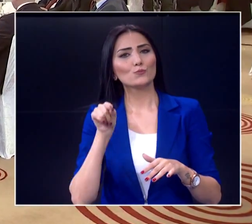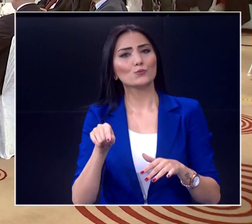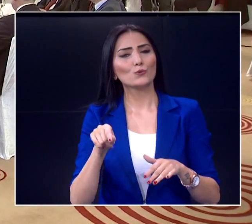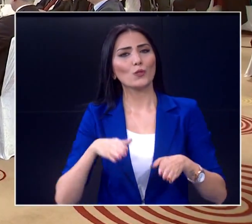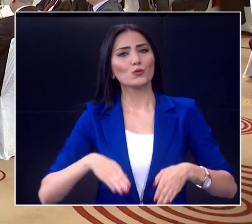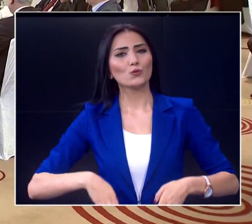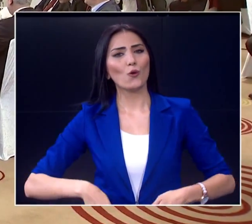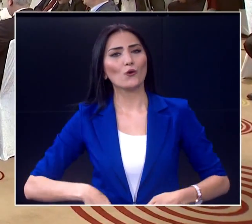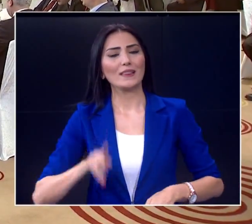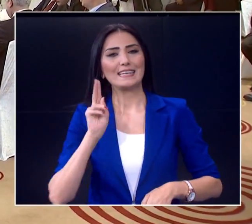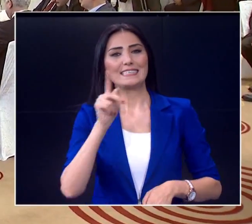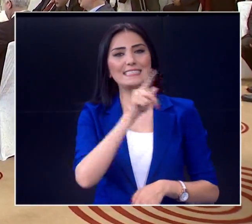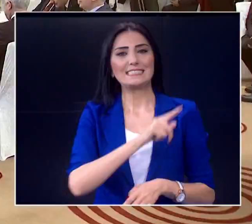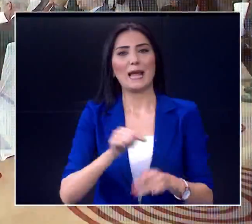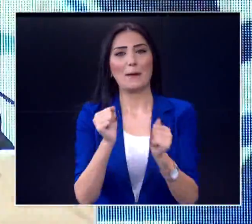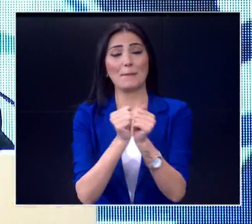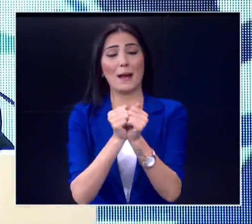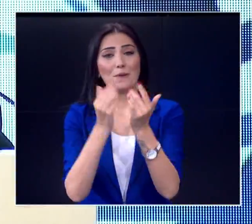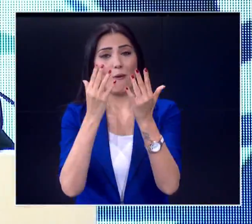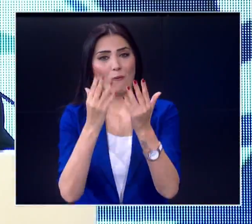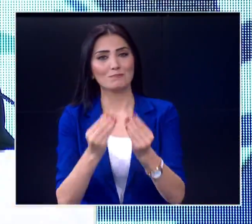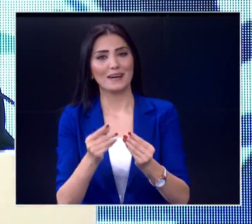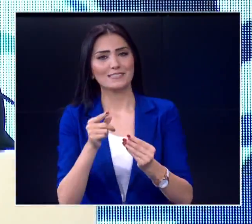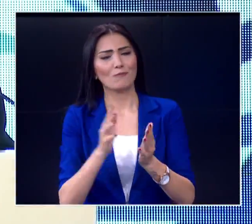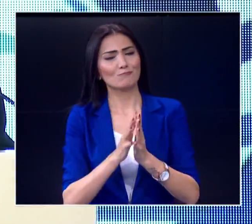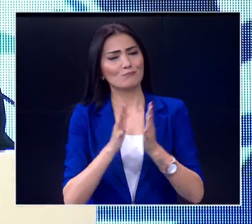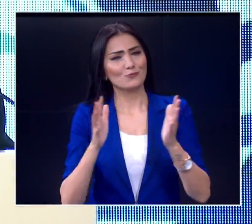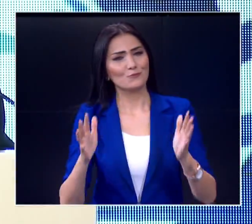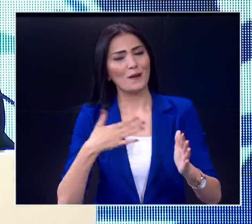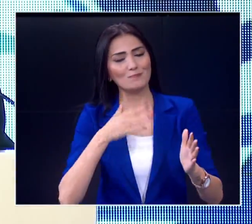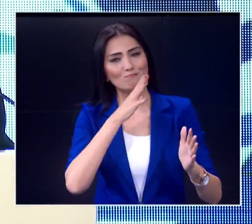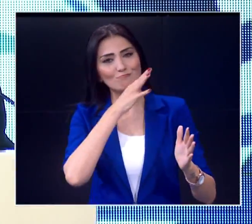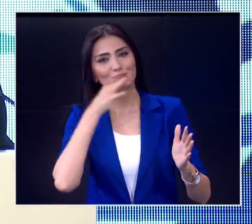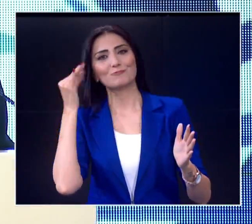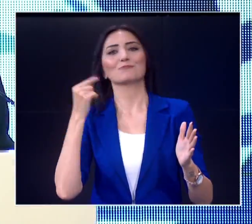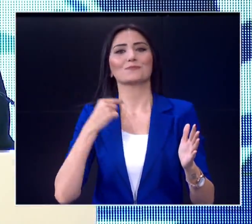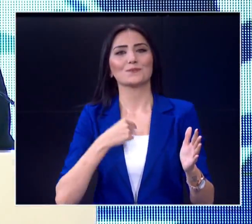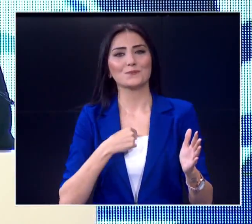törende sizlerle beraber olmaktan da büyük bir bahtiyarlık duyuyorum.